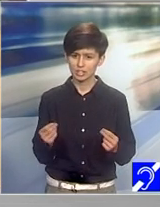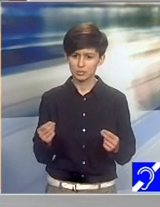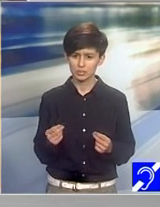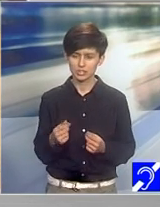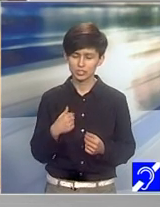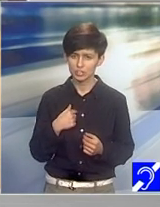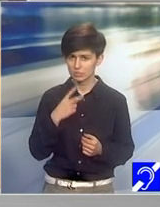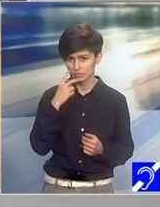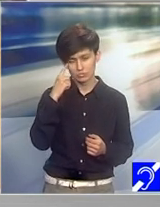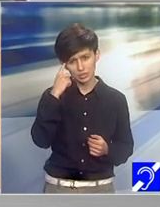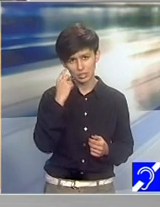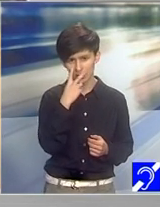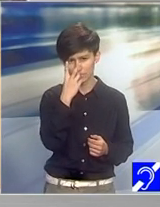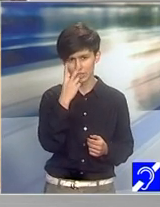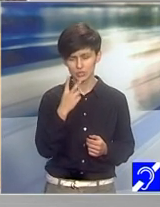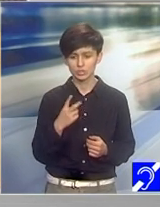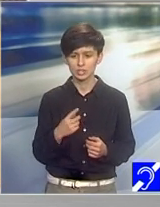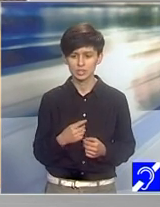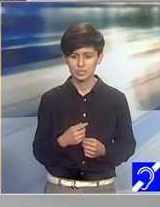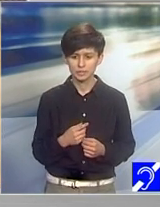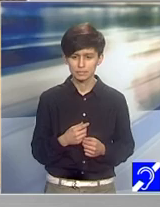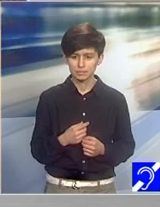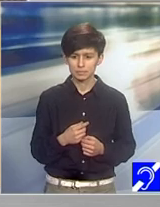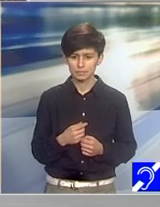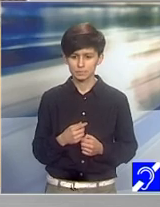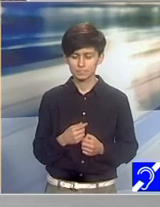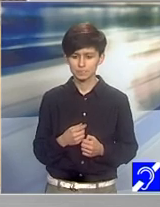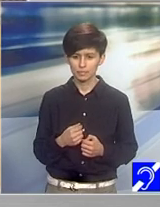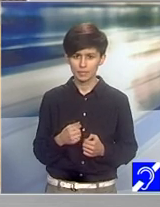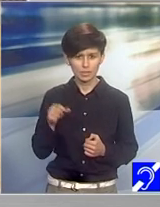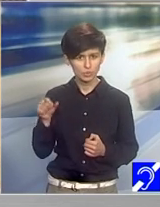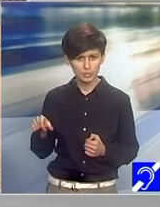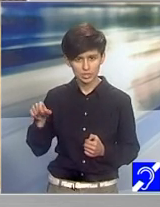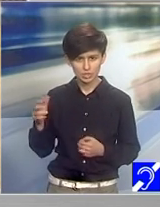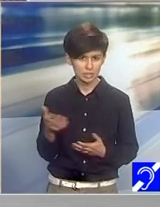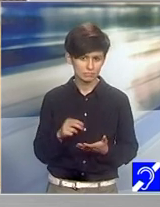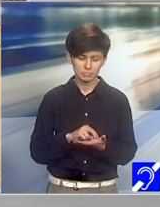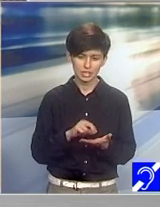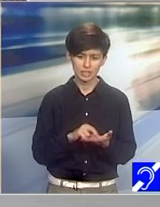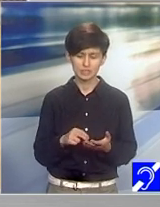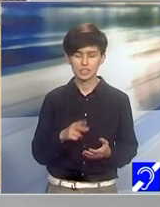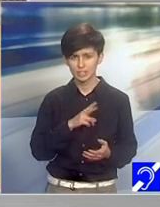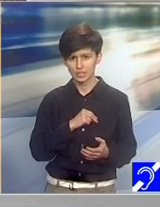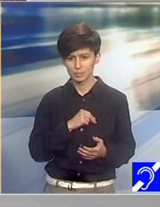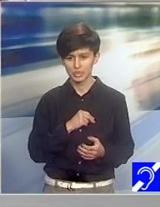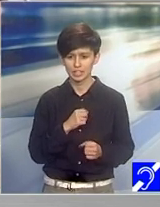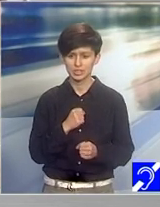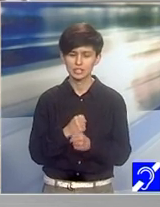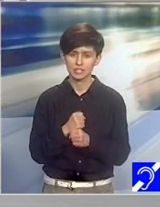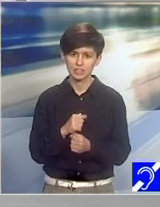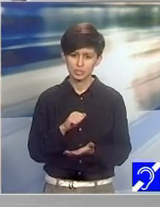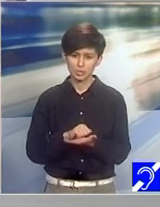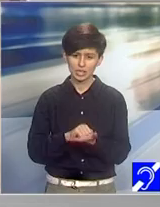mi-am dat seama dintr-un reflex scriitoricesc și de gazetar că merită o monografie.